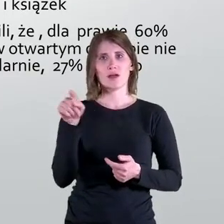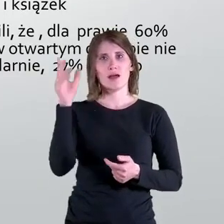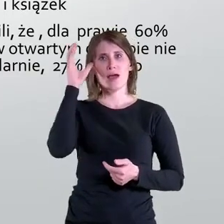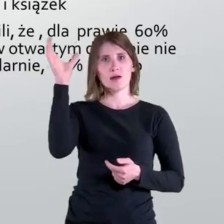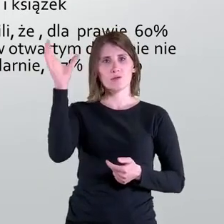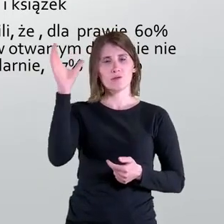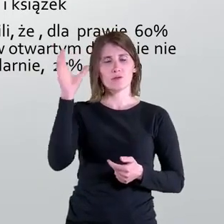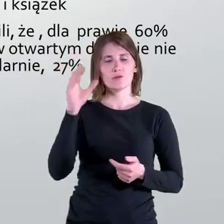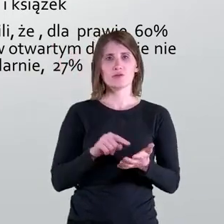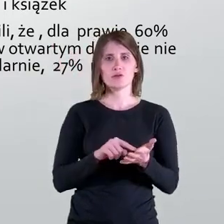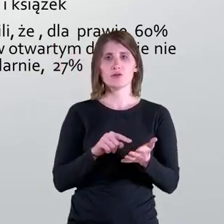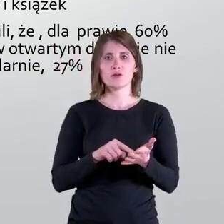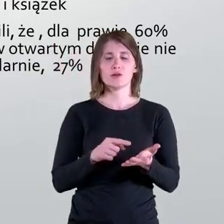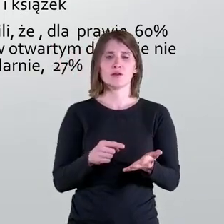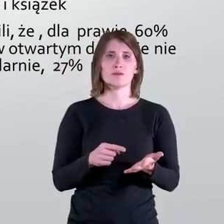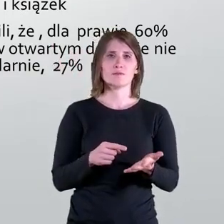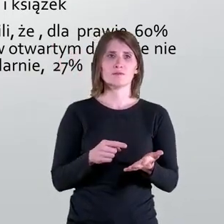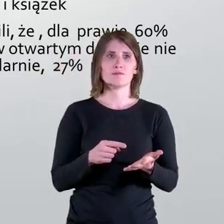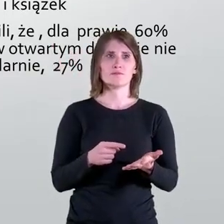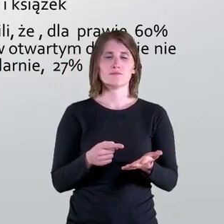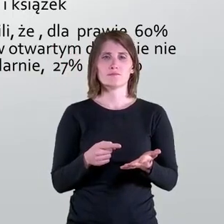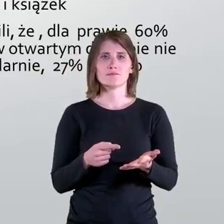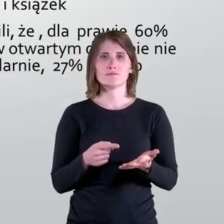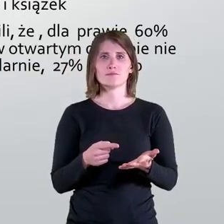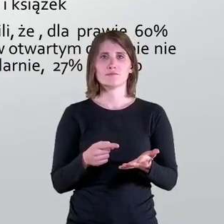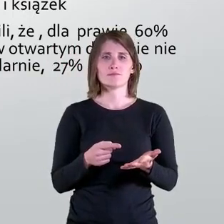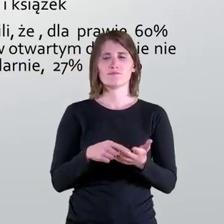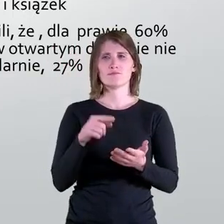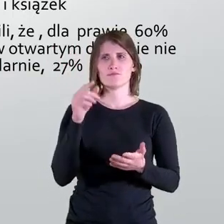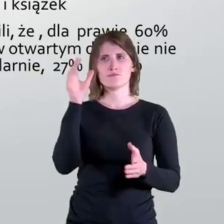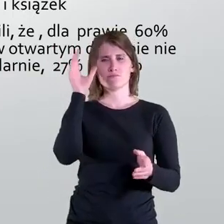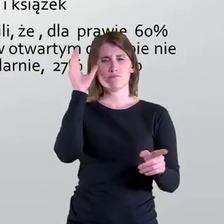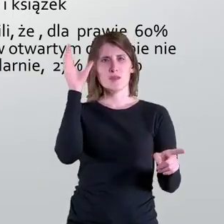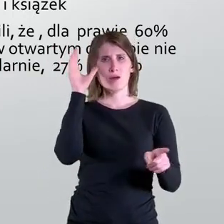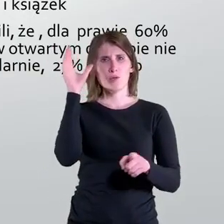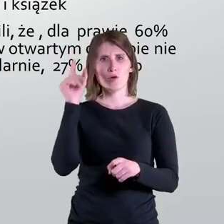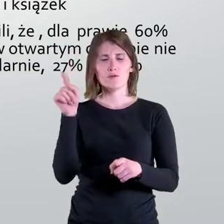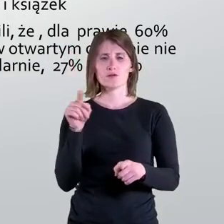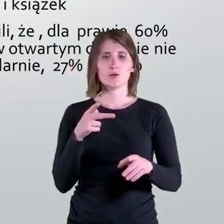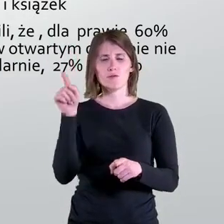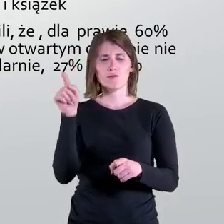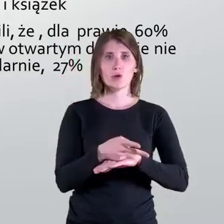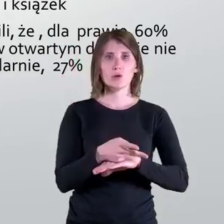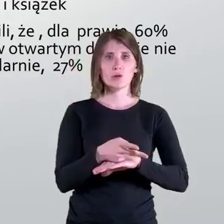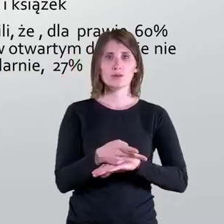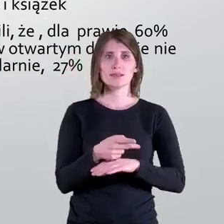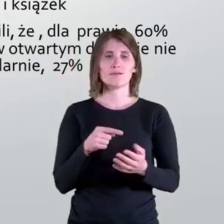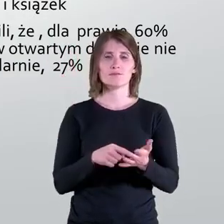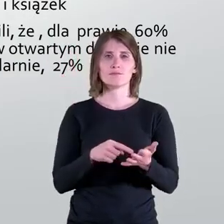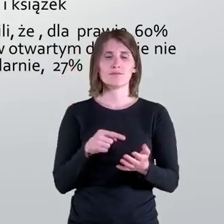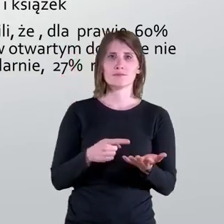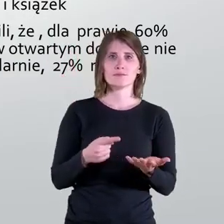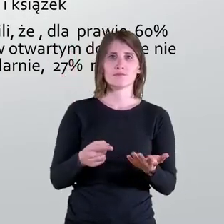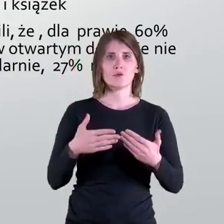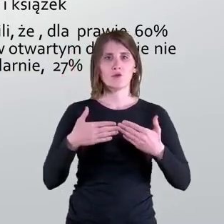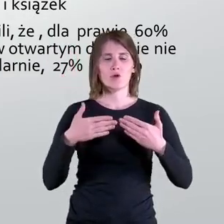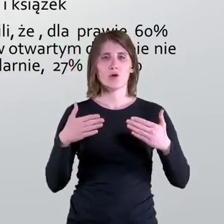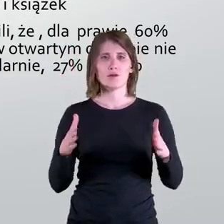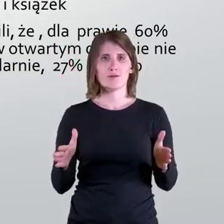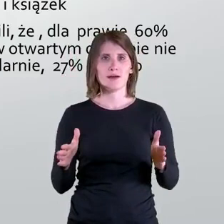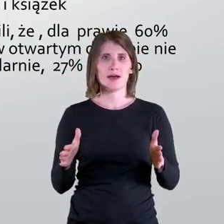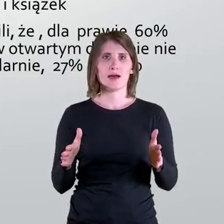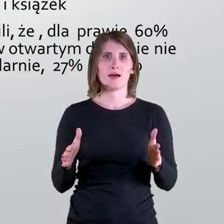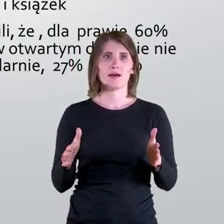kwestie tego że jak w ogóle naukowcy kiedy mają dostęp z otwartym